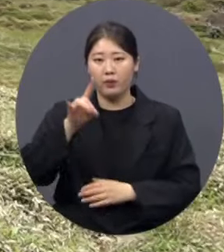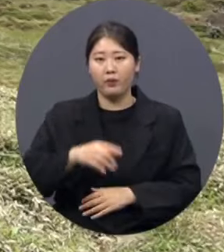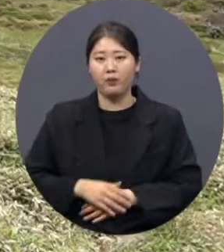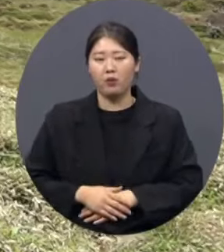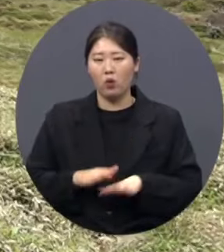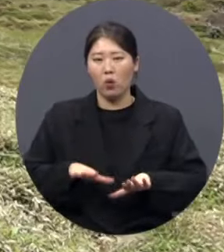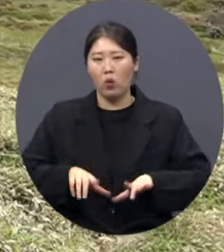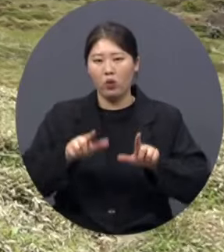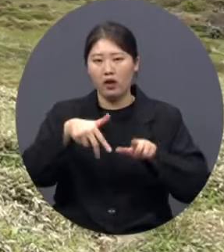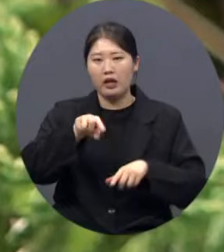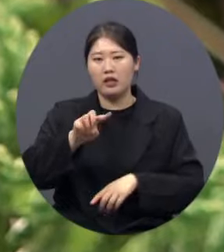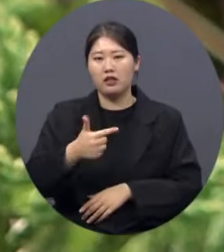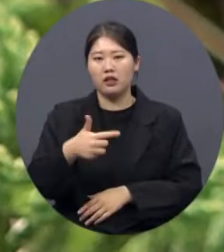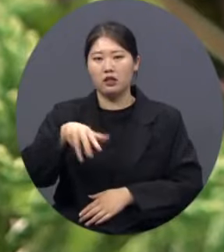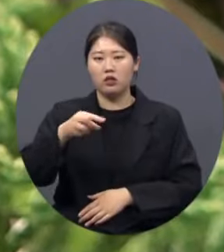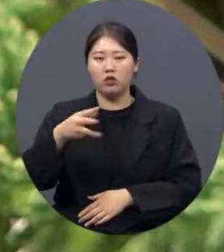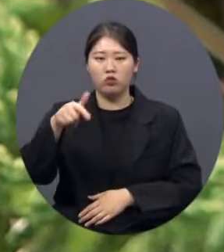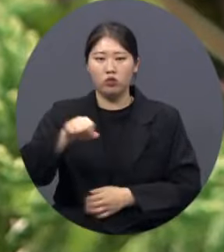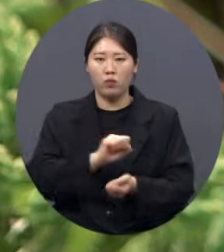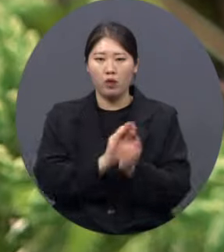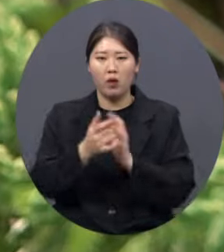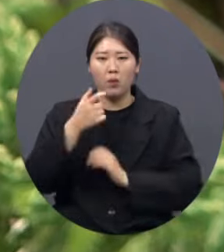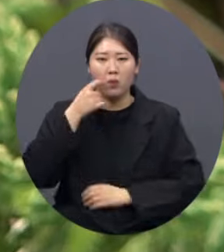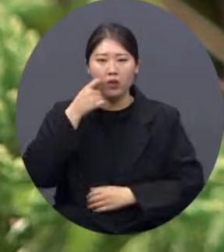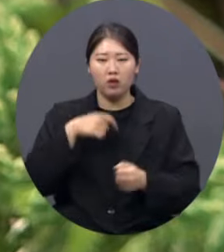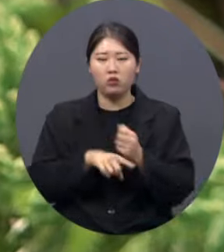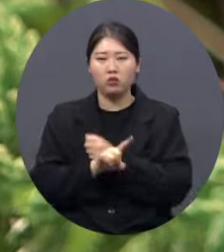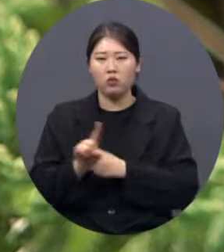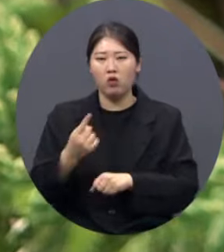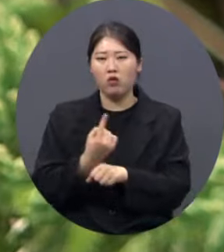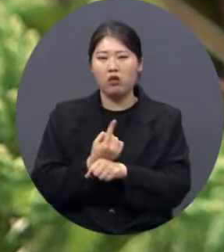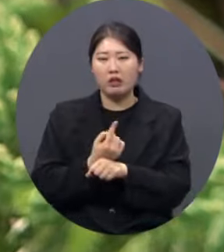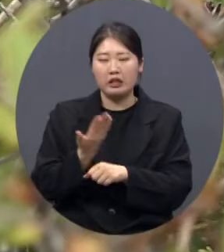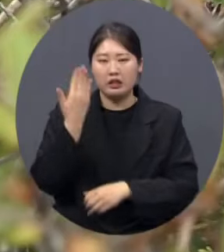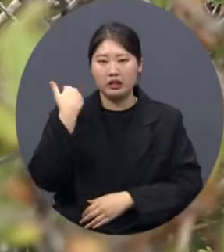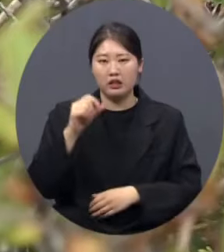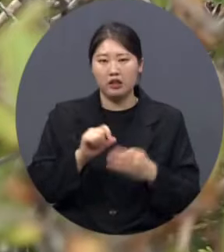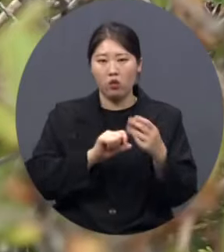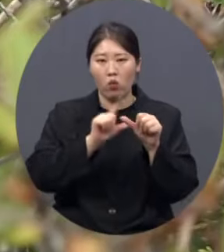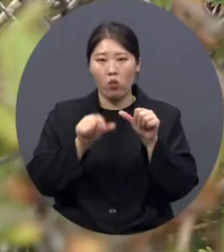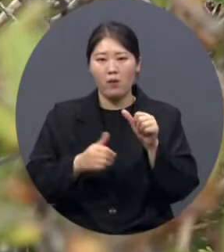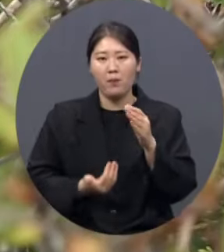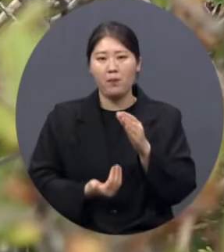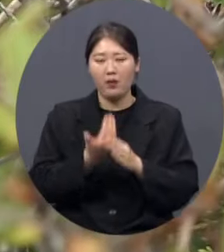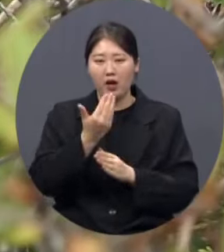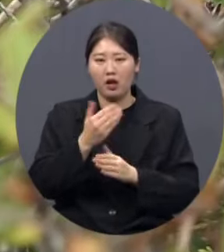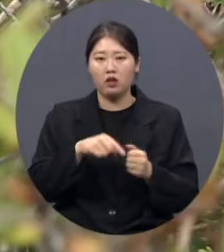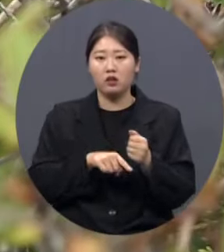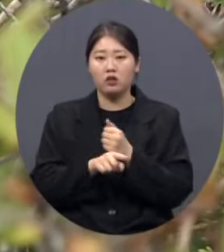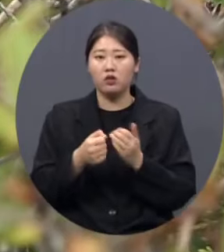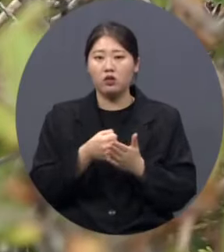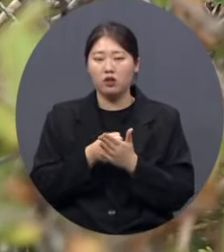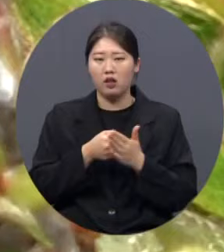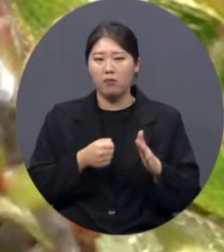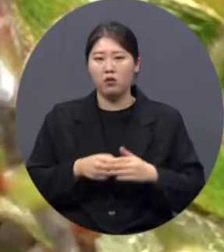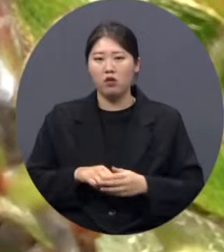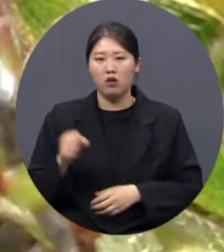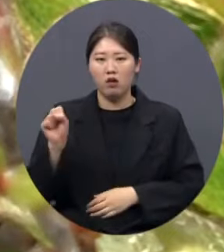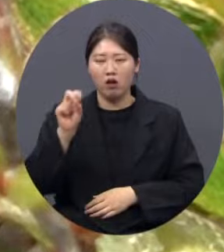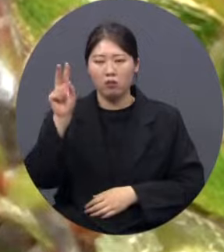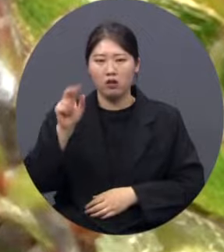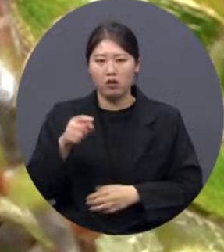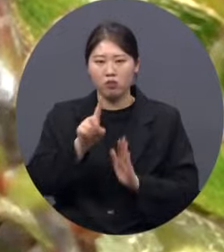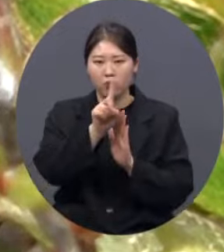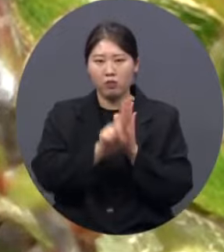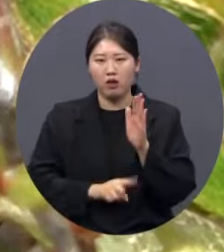올해 산철쭉이 꽃을 피우지 못한 건 지난달 중 발생한 이상기 시기를 두 이이 크게